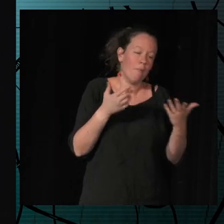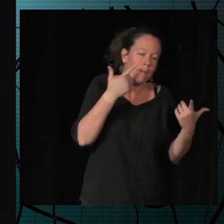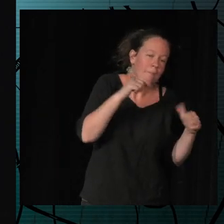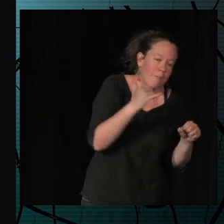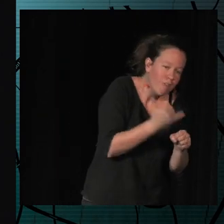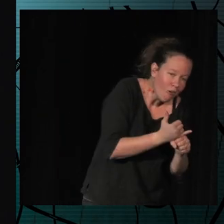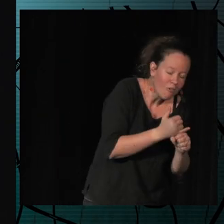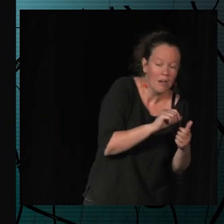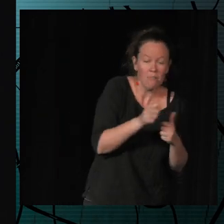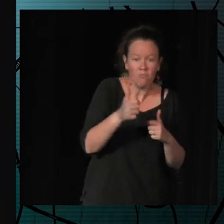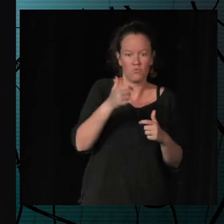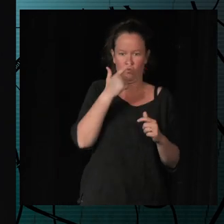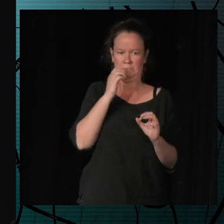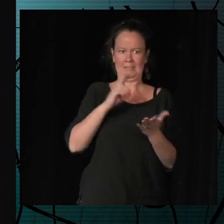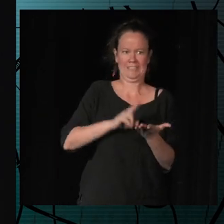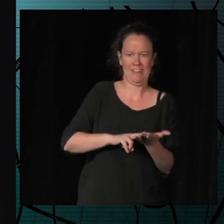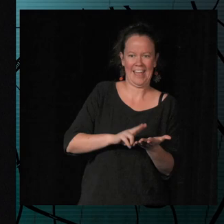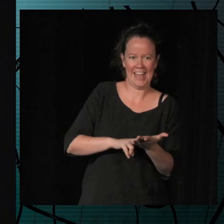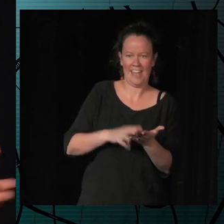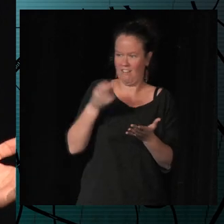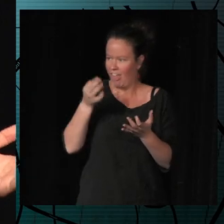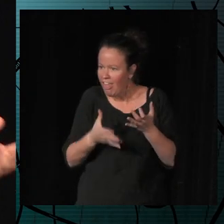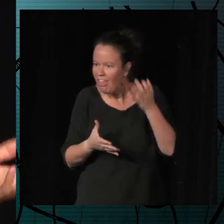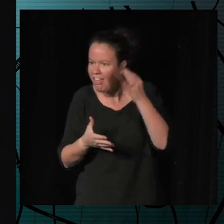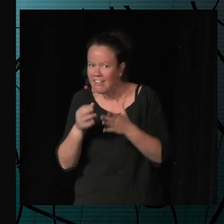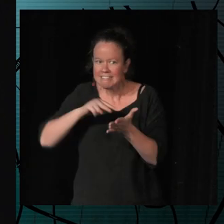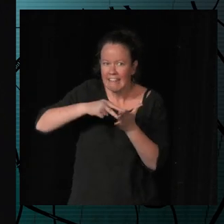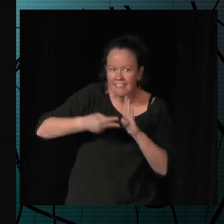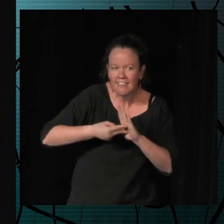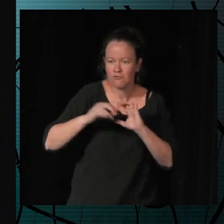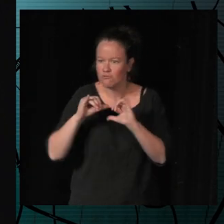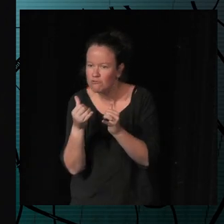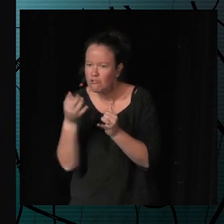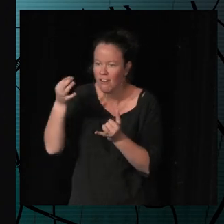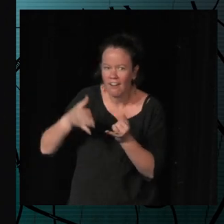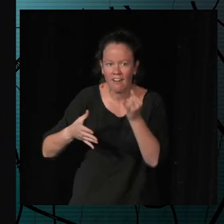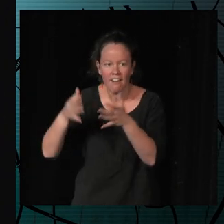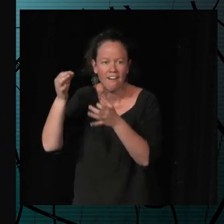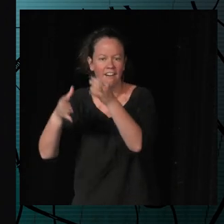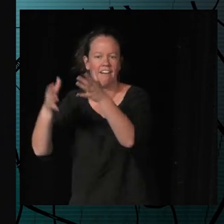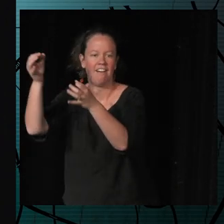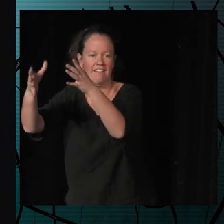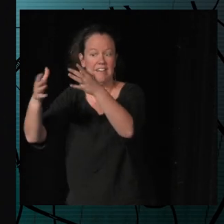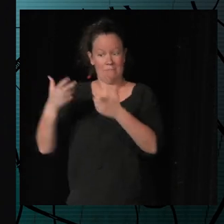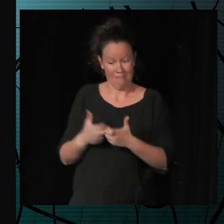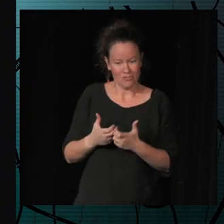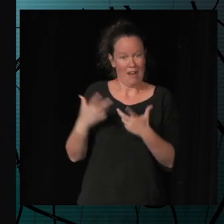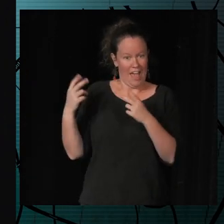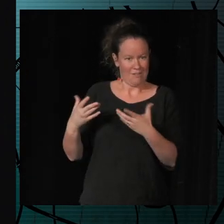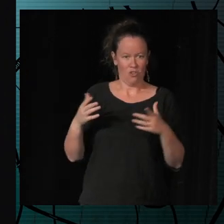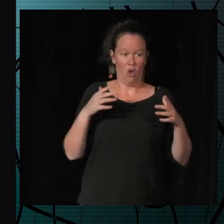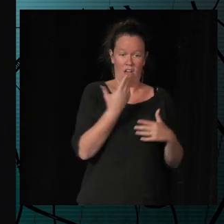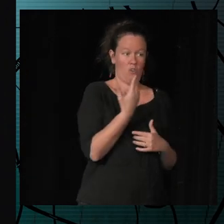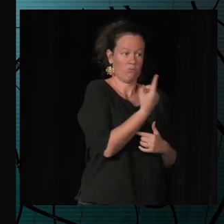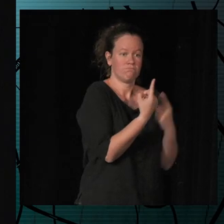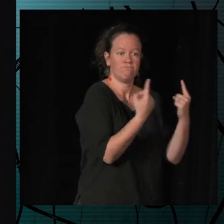fait de localiser les dégâts genre de chose qui peut amener des éléments de gameplay intéressants effectivement je suis complètement d'accord on arrive sur l'idée de masse c'est quelque chose qui aurait pas pu être fait quelque chose